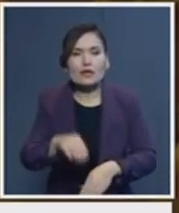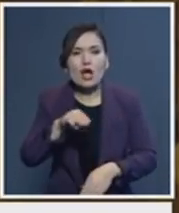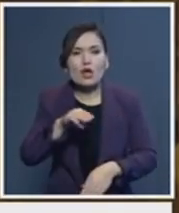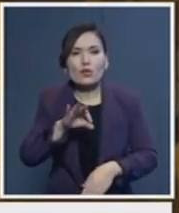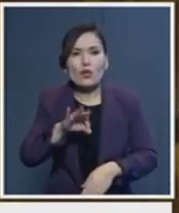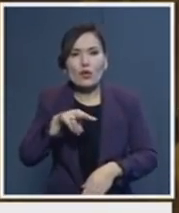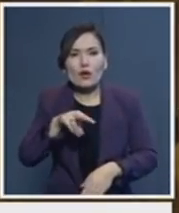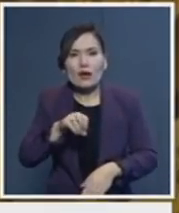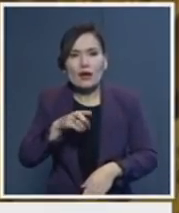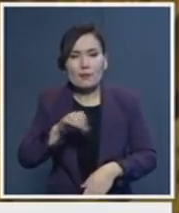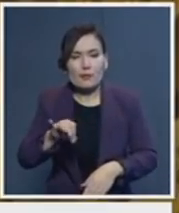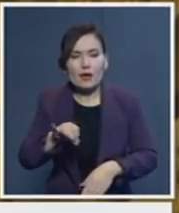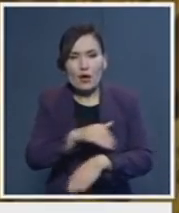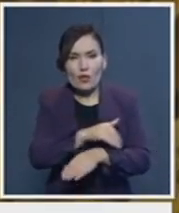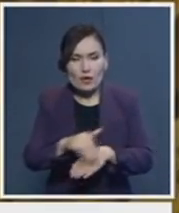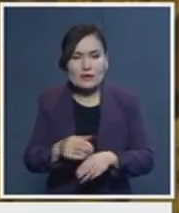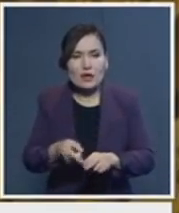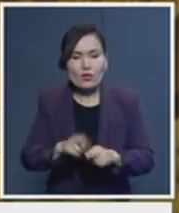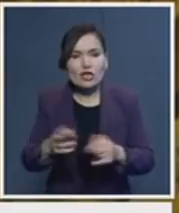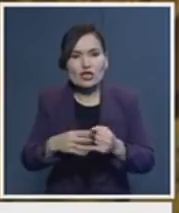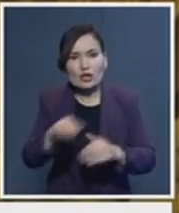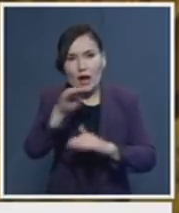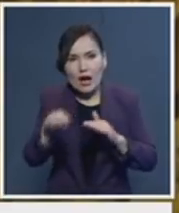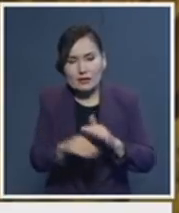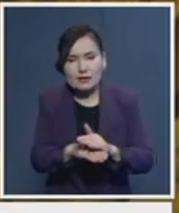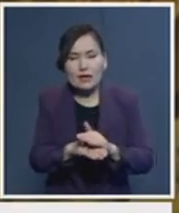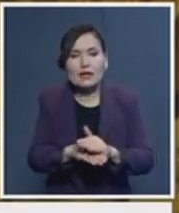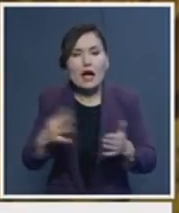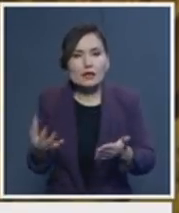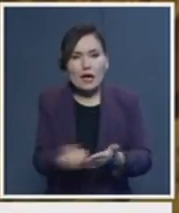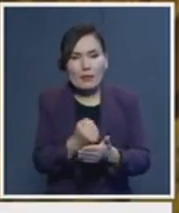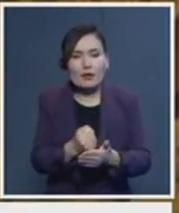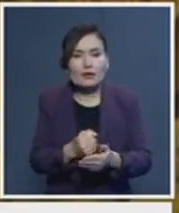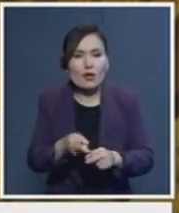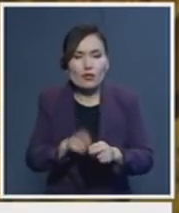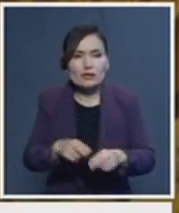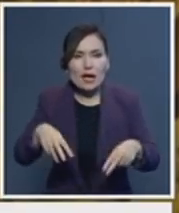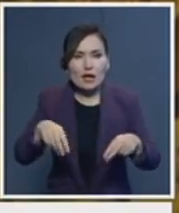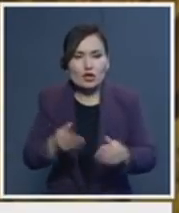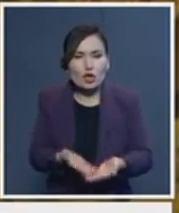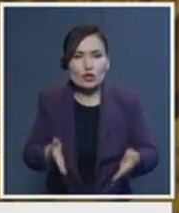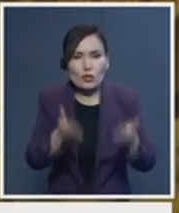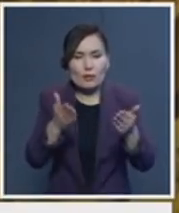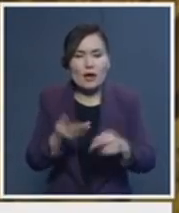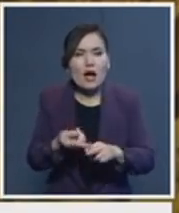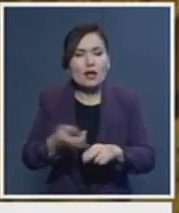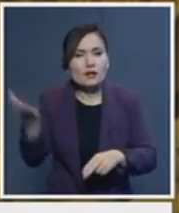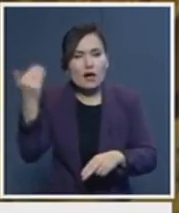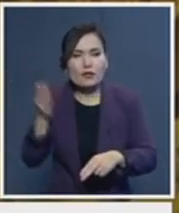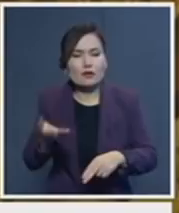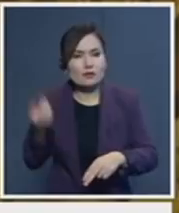Оны ғалымдар 9-10 ғасырға жатқызылып отыр, яғни соғды дәуіріне жатқызылып отыр, яғни соғдылардың жаңағы